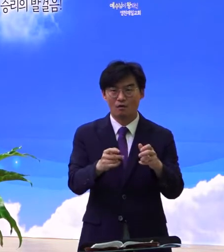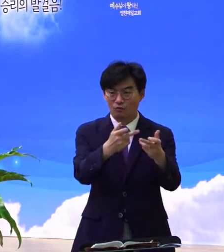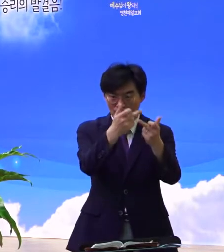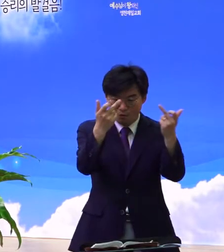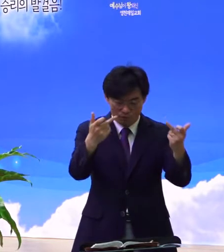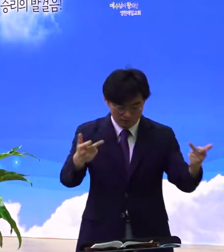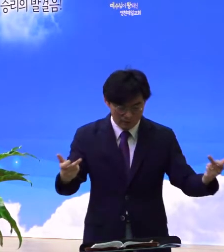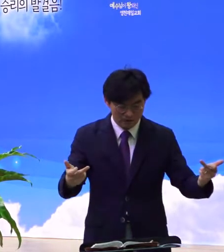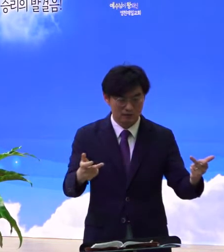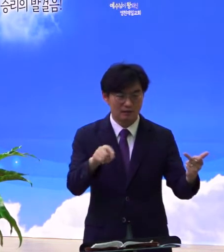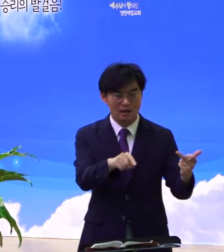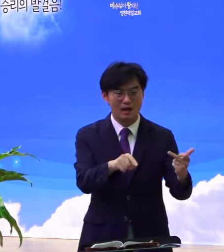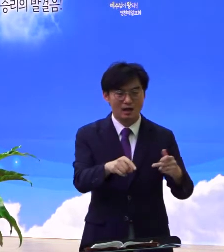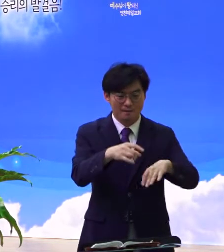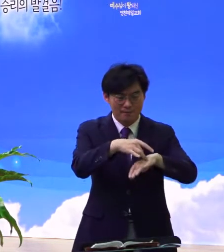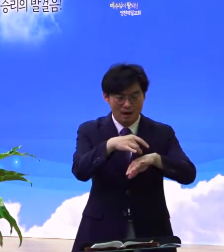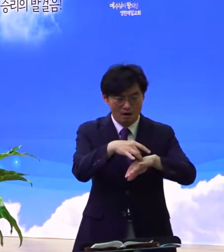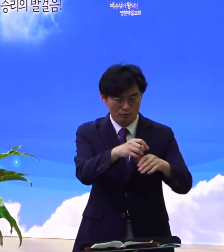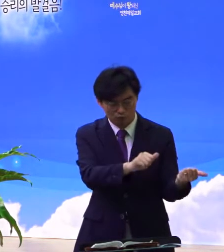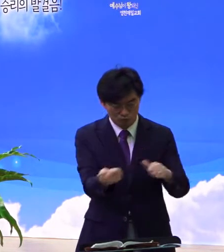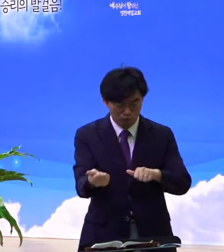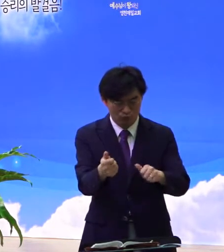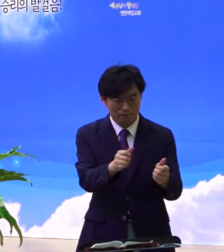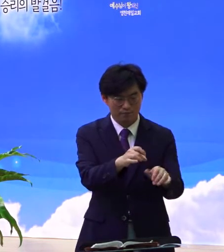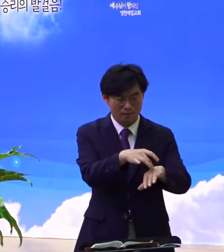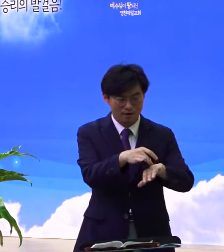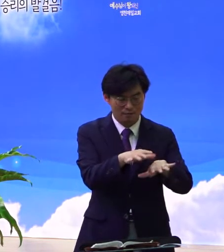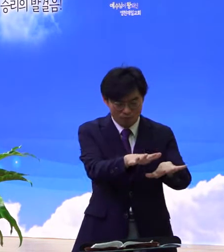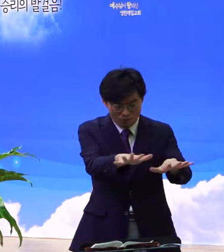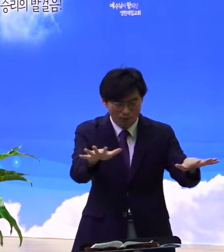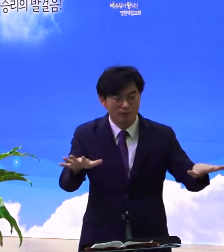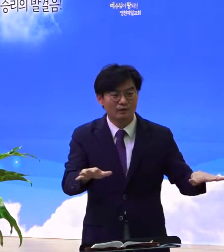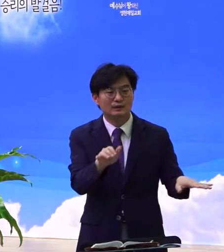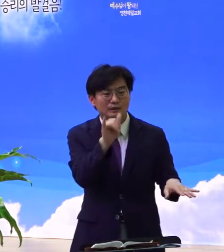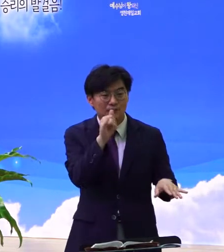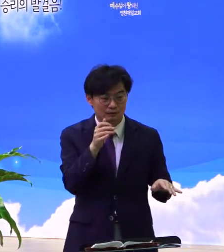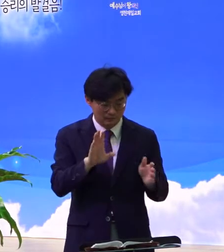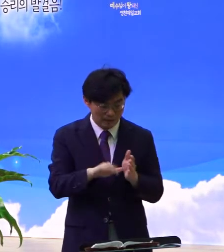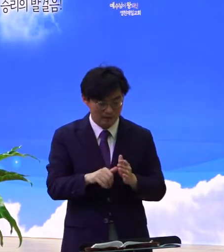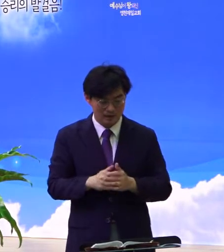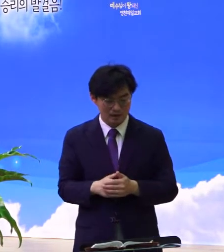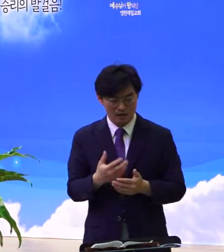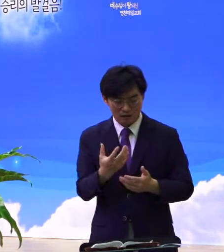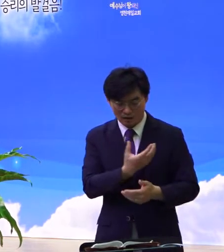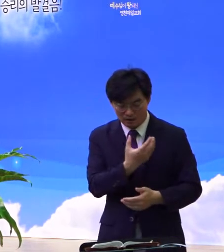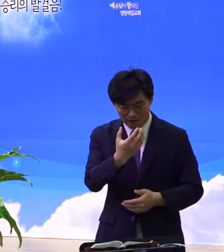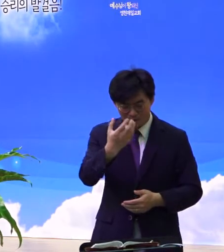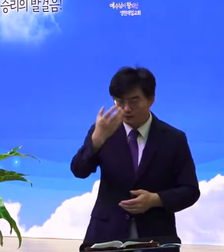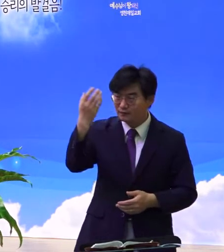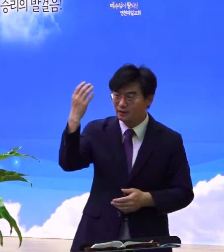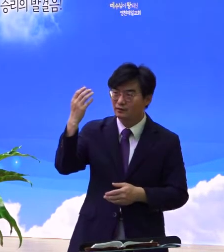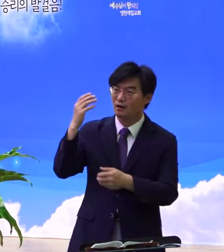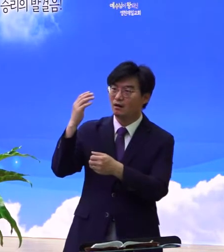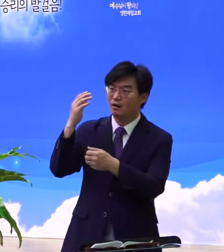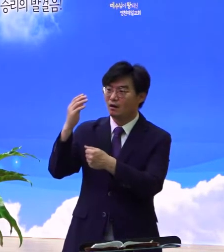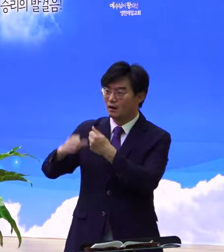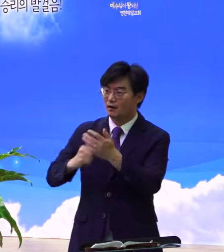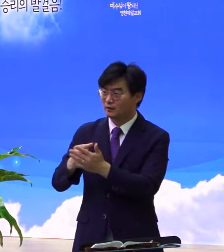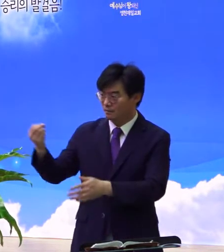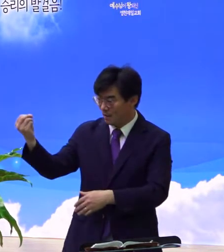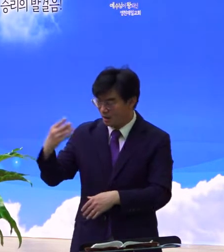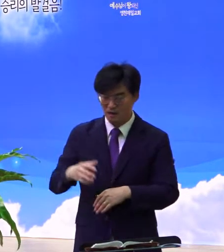골짜기로 이끌려 갔습니다. 그 환상 속에서 에스겔 선지자는 골짜기에 많은 뼈들을 보았는데 그